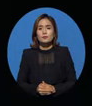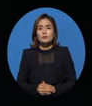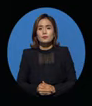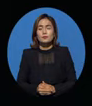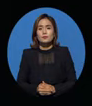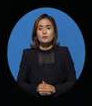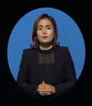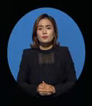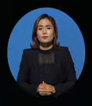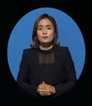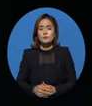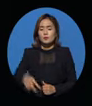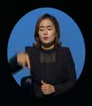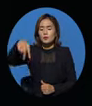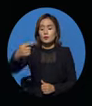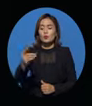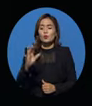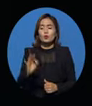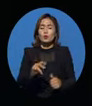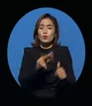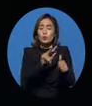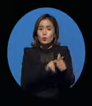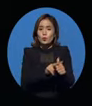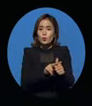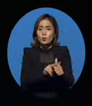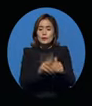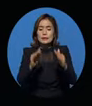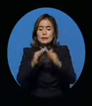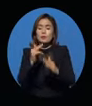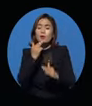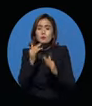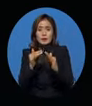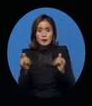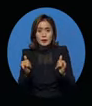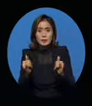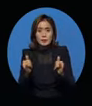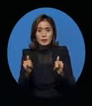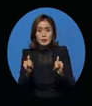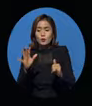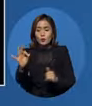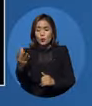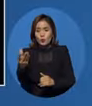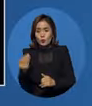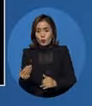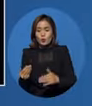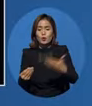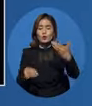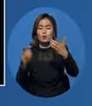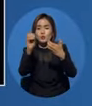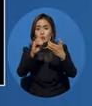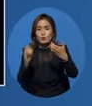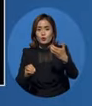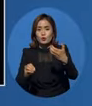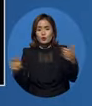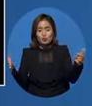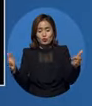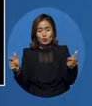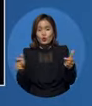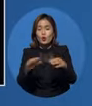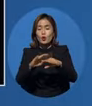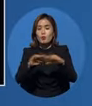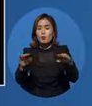우리 송영길 후보가 어 무주택자 를 대상으로 대충 규제를 90% 까지 풀어야 된다 이렇게